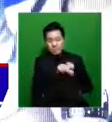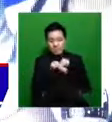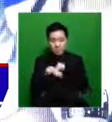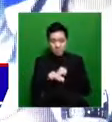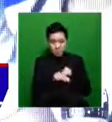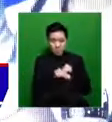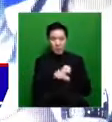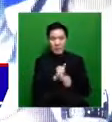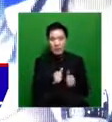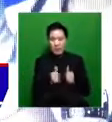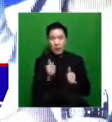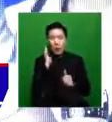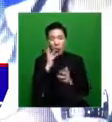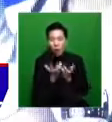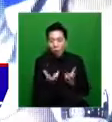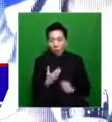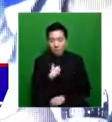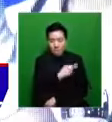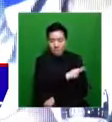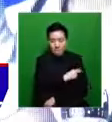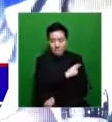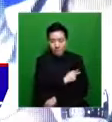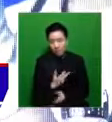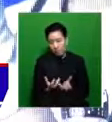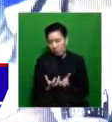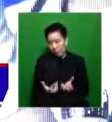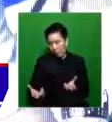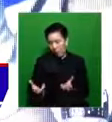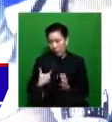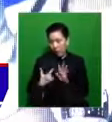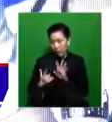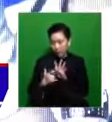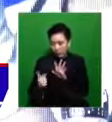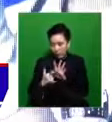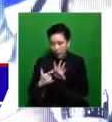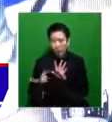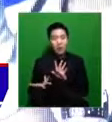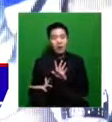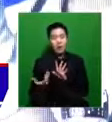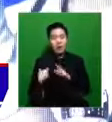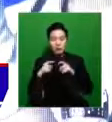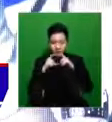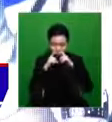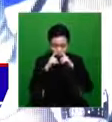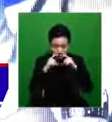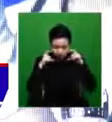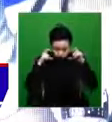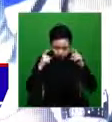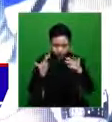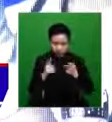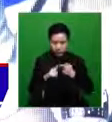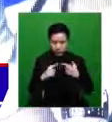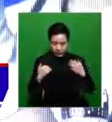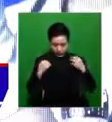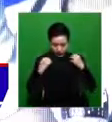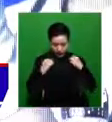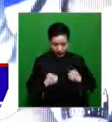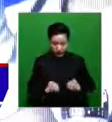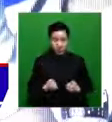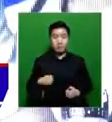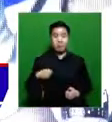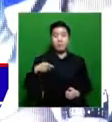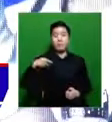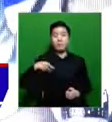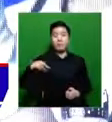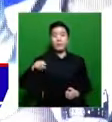นี้นะครับอุปกรณ์การแพทย์เวชภัณฑ์ต่างๆหน้ากากนะครับชุด PPE